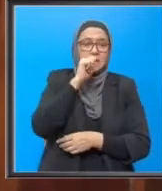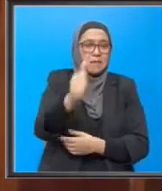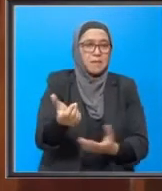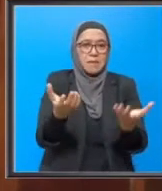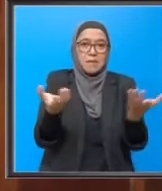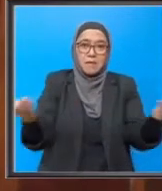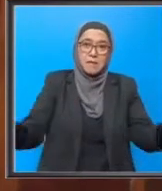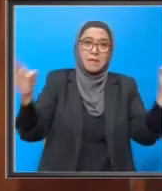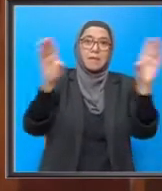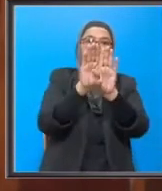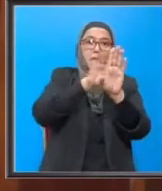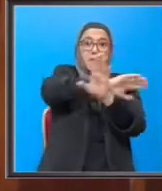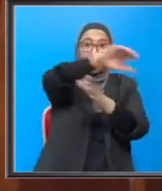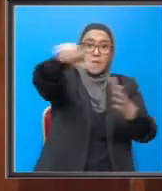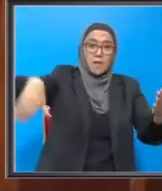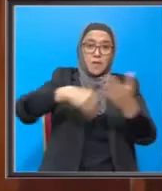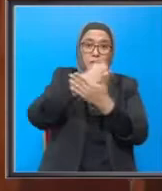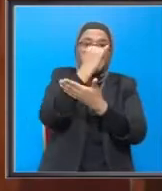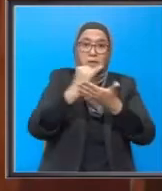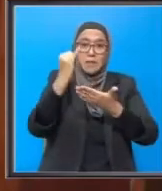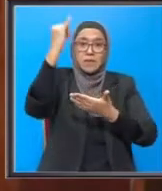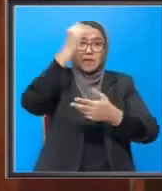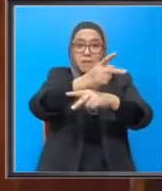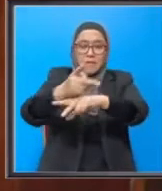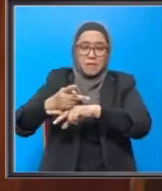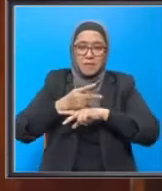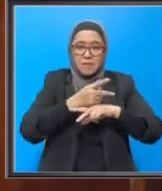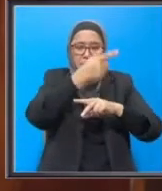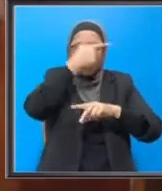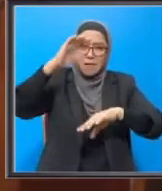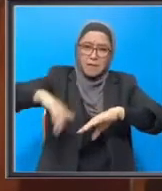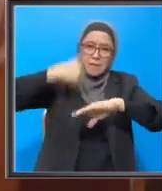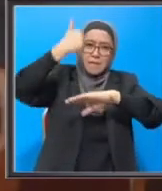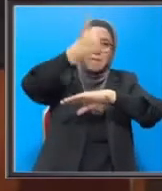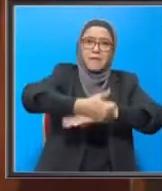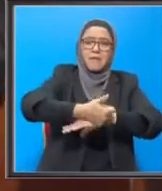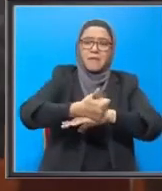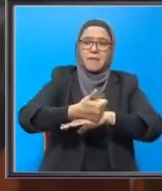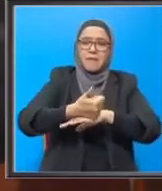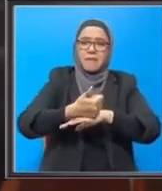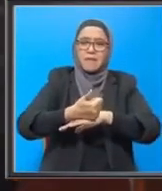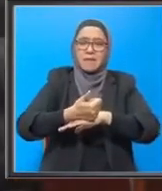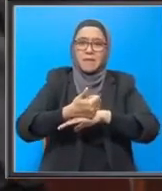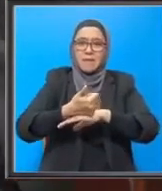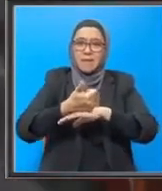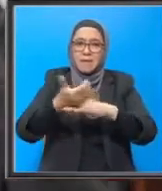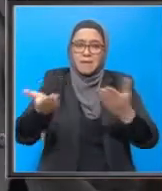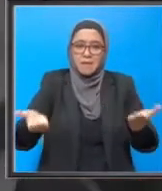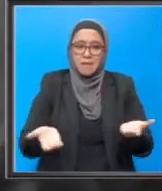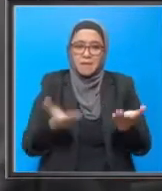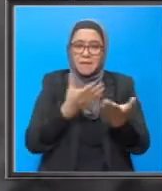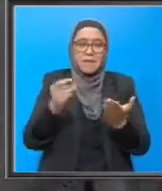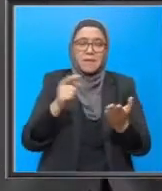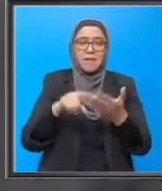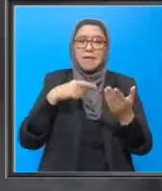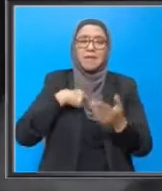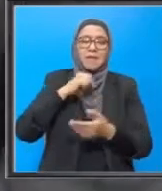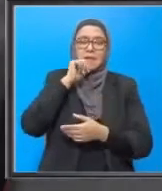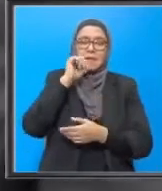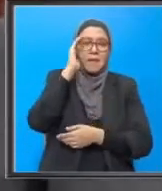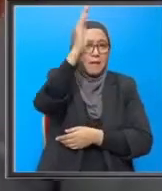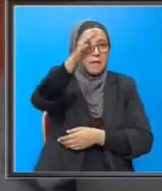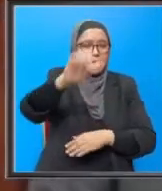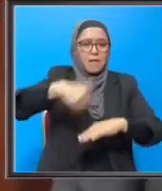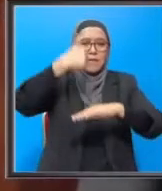itu si jagaan karena setting unit demo di Syam Kementerian juga tidak berhasrat untuk mewujudkan isi sushi jagaan baru